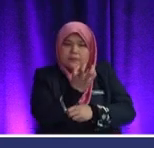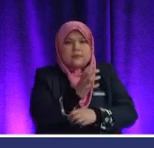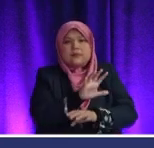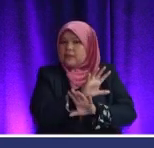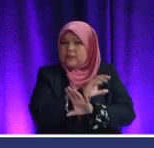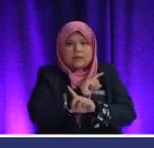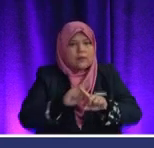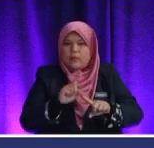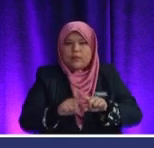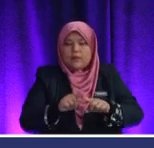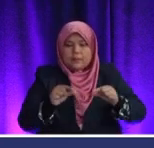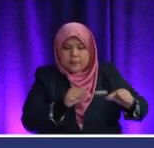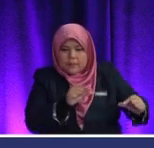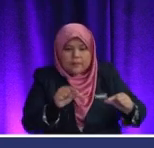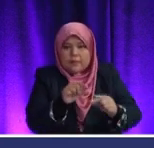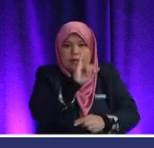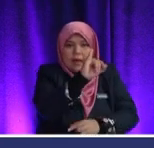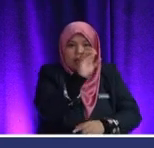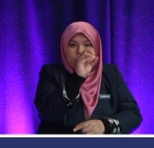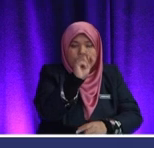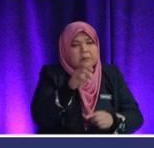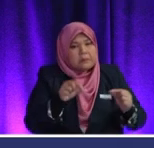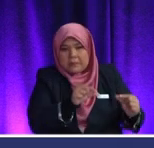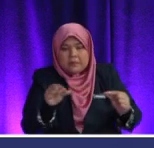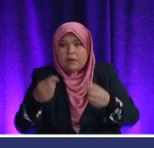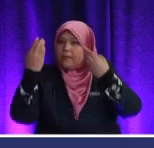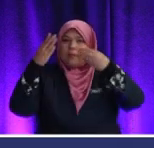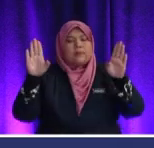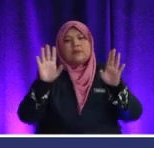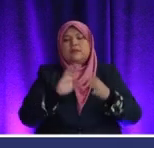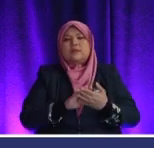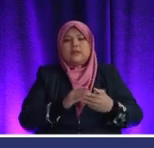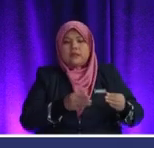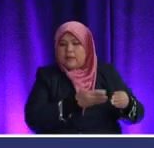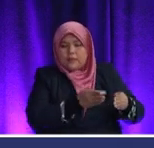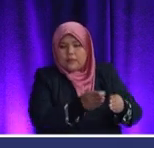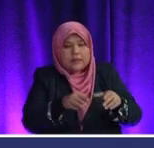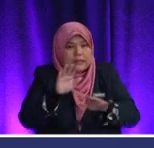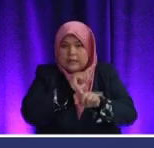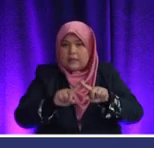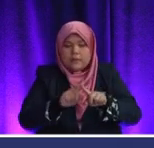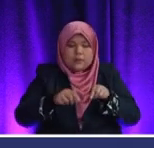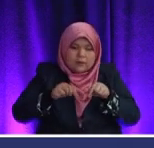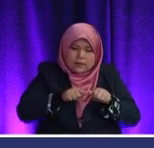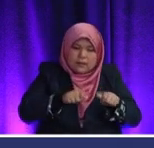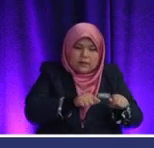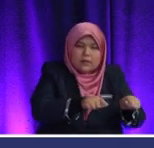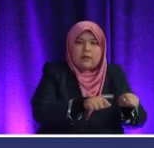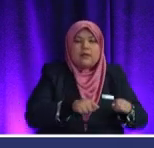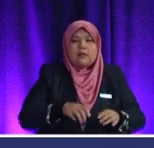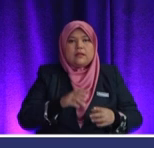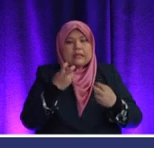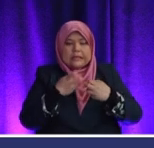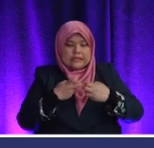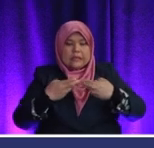untuk tidak boleh bergerak bebas ah kie earu seleksi tetapi mengalir nah proses elektrolisis tidak berlaku